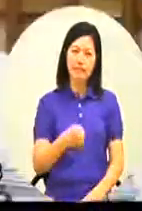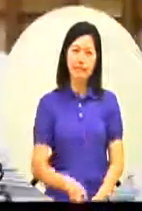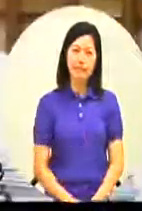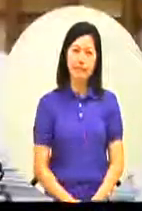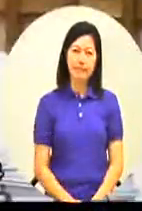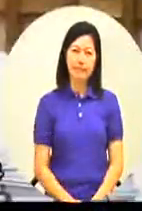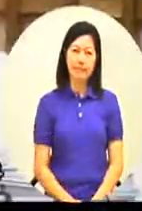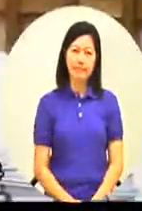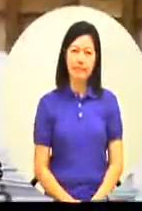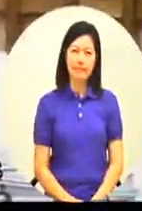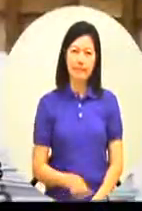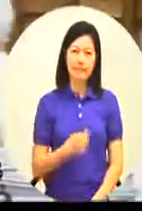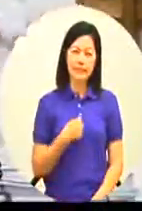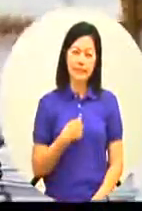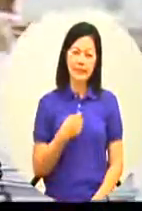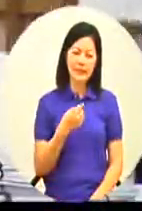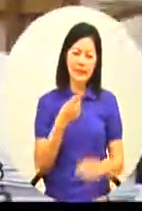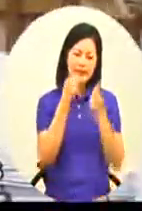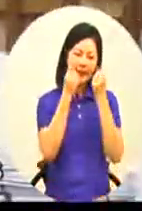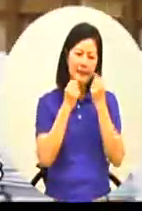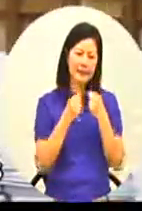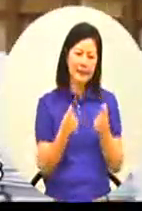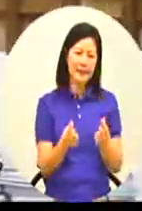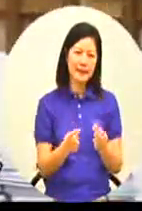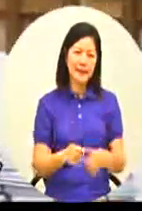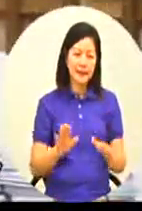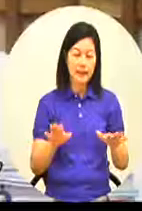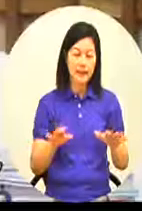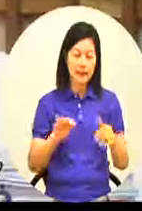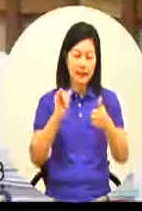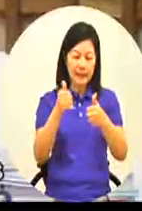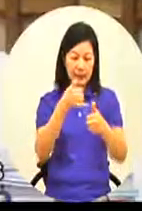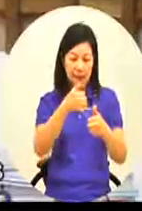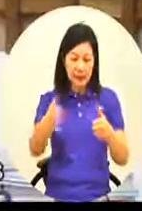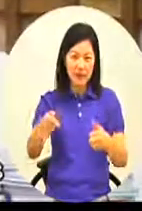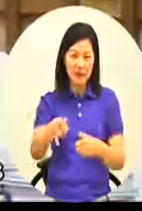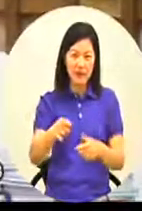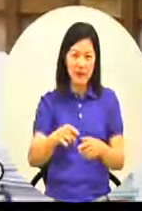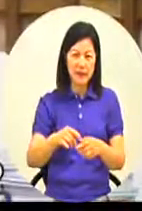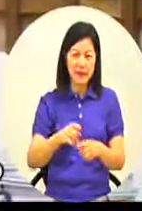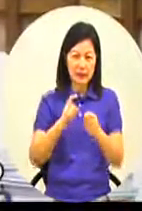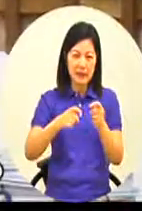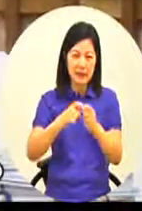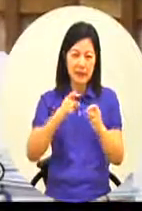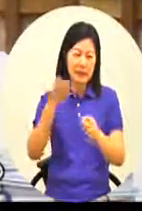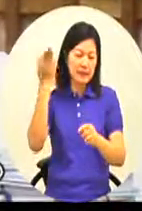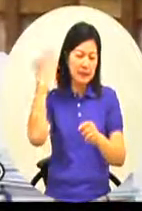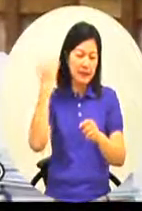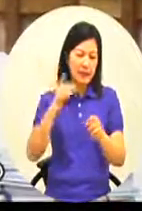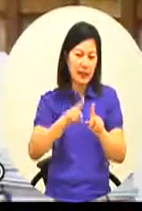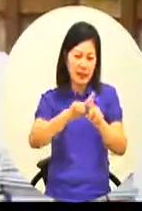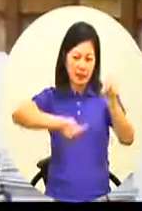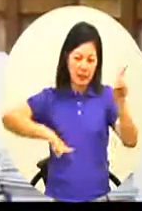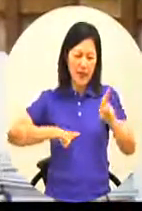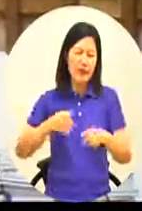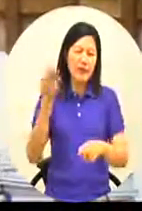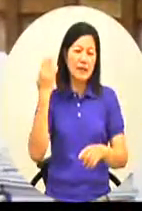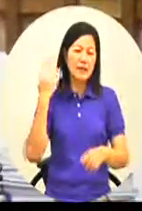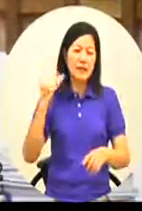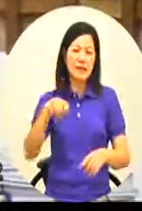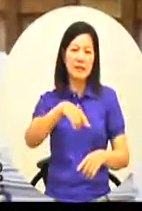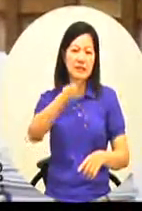吼，阮这面头有够可能，即卖议员差十磅钱的议员，那个真啊天差地啊！以前议员出去行有